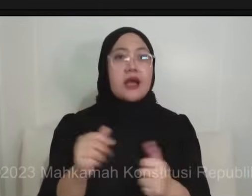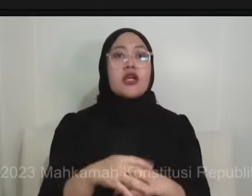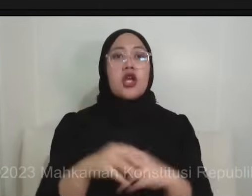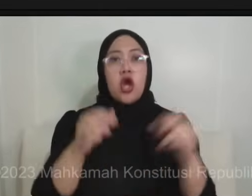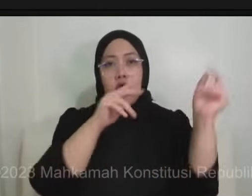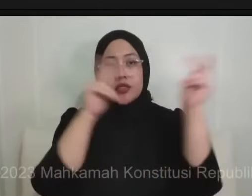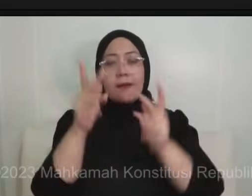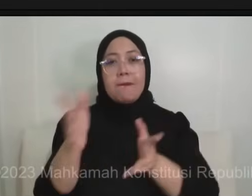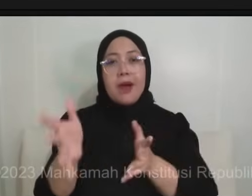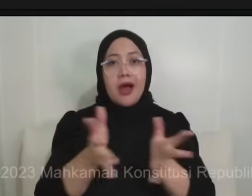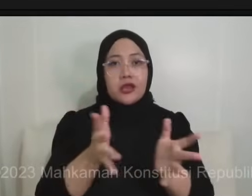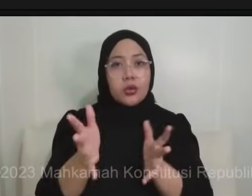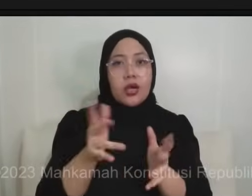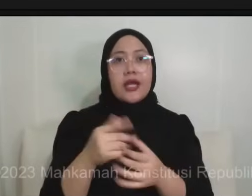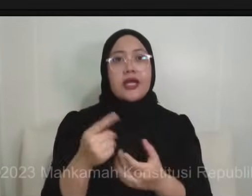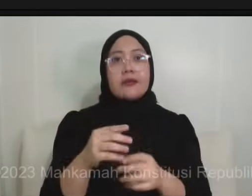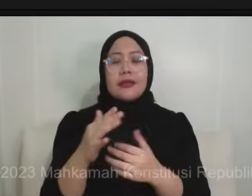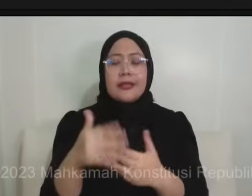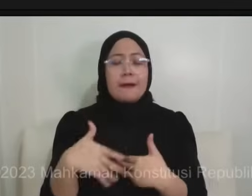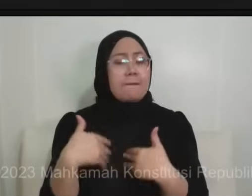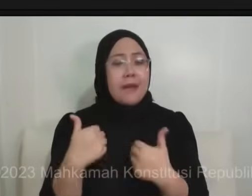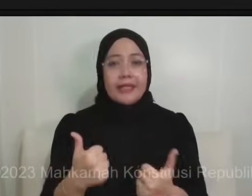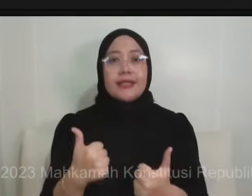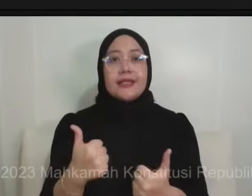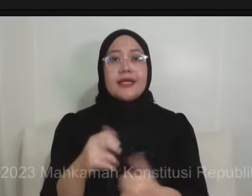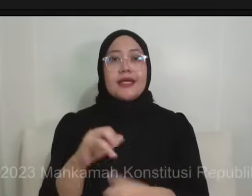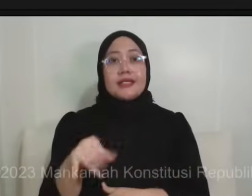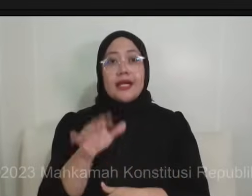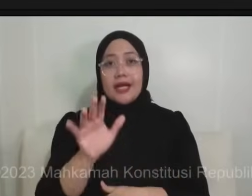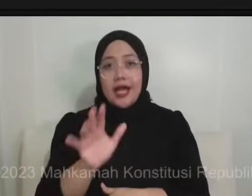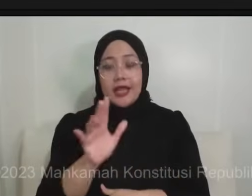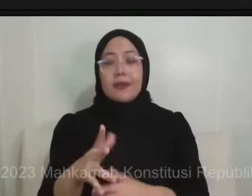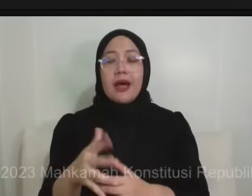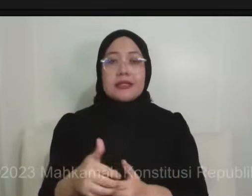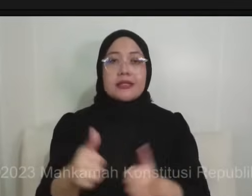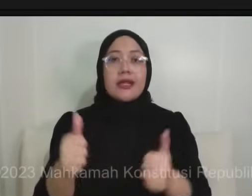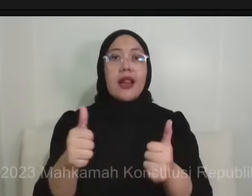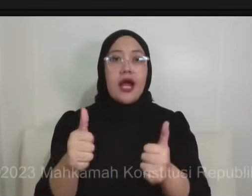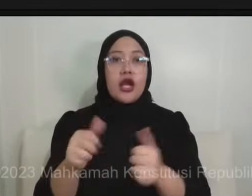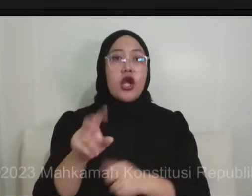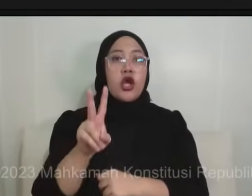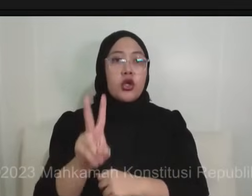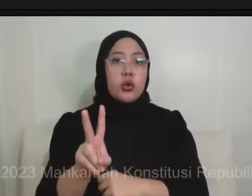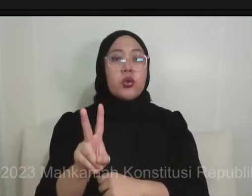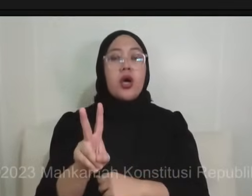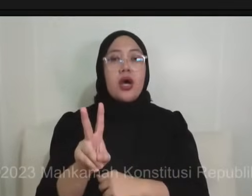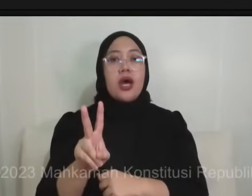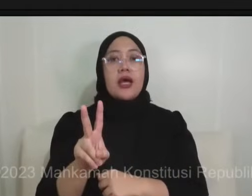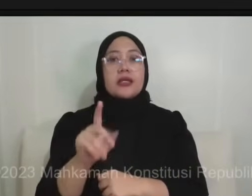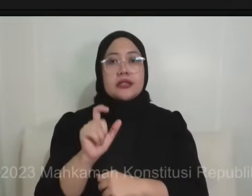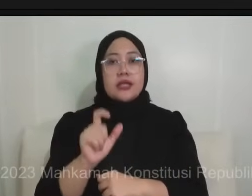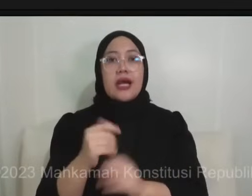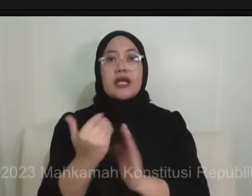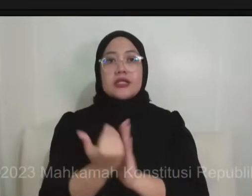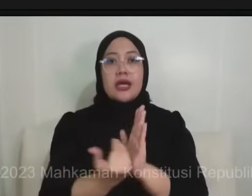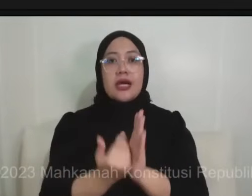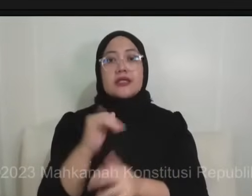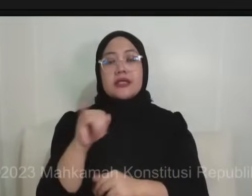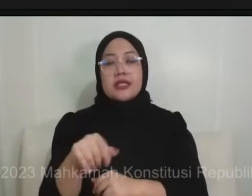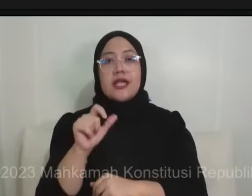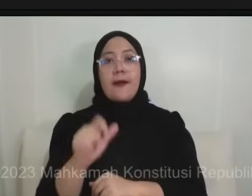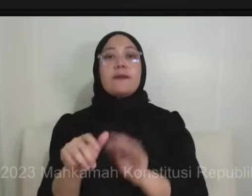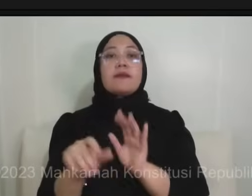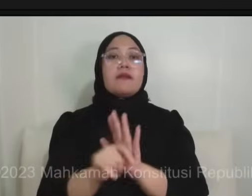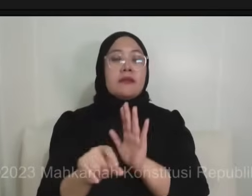dianggap terbaik hingga akhirnya mereka menghasilkan dua tipologi syarat menjadi calon presiden dan wakil